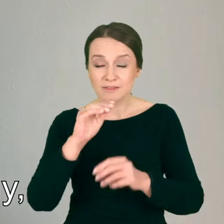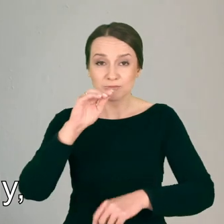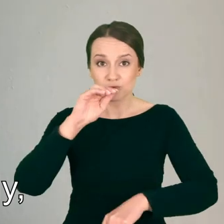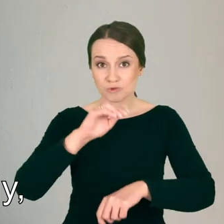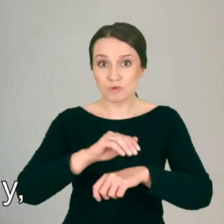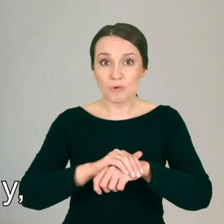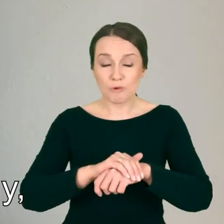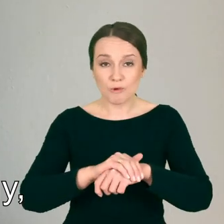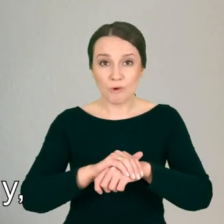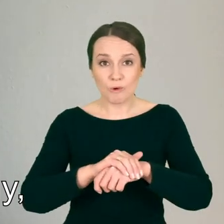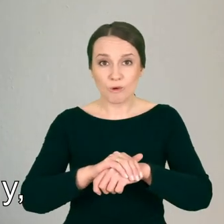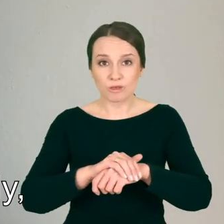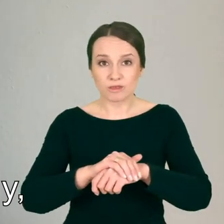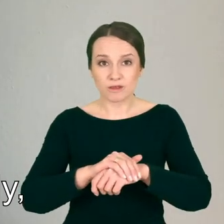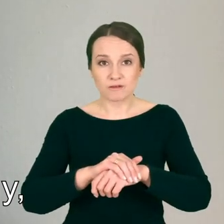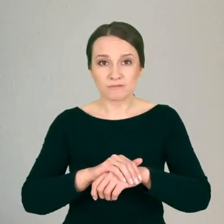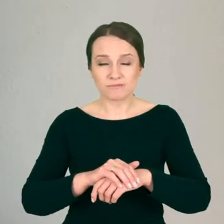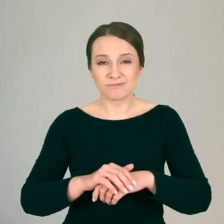spróbujemy szukać zgody,